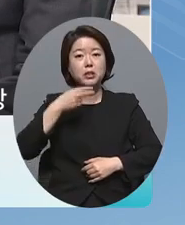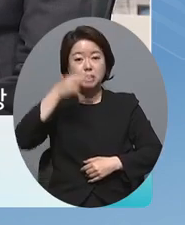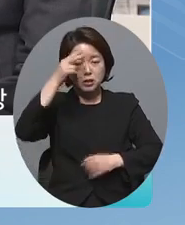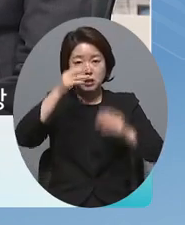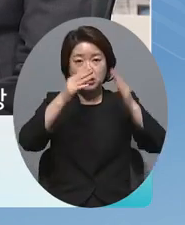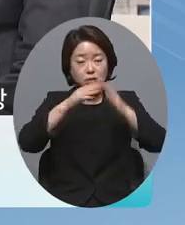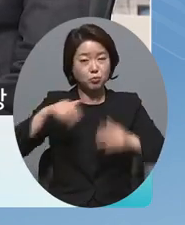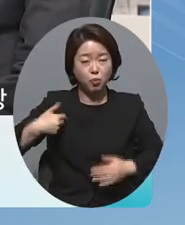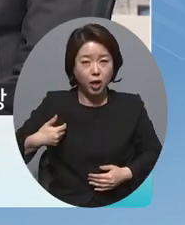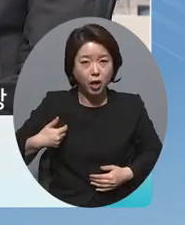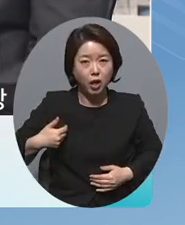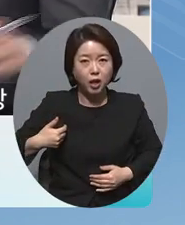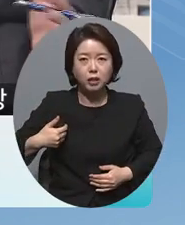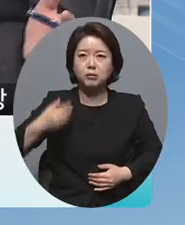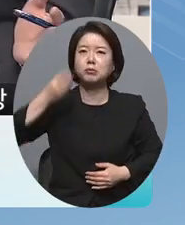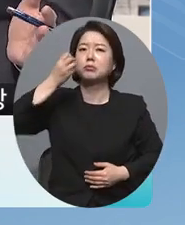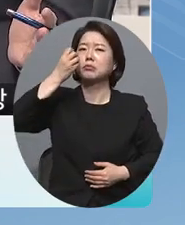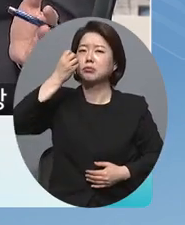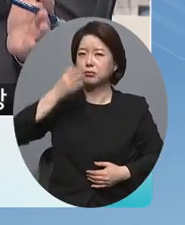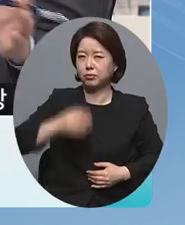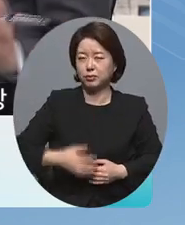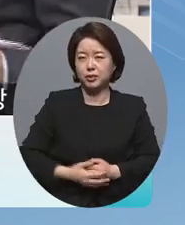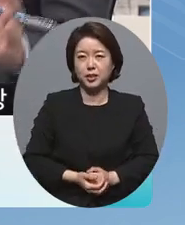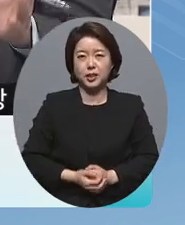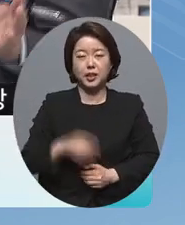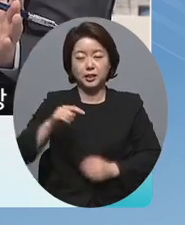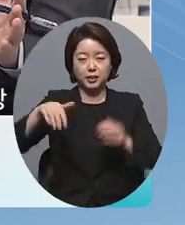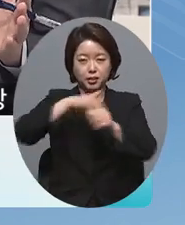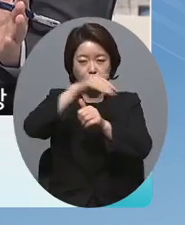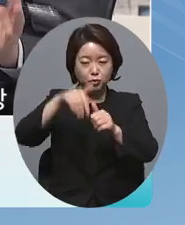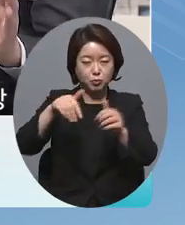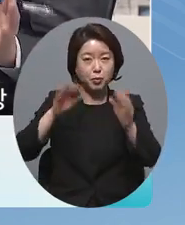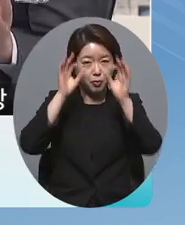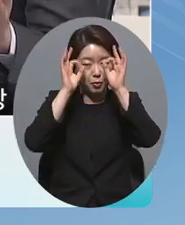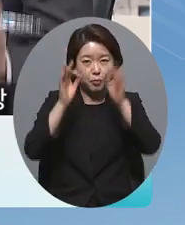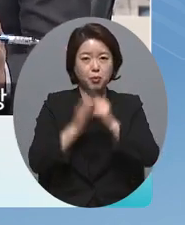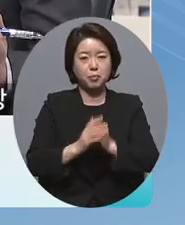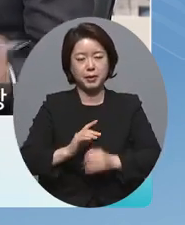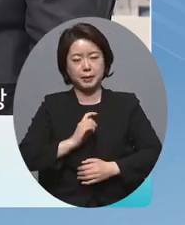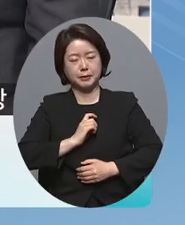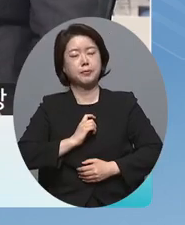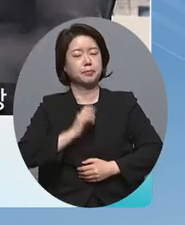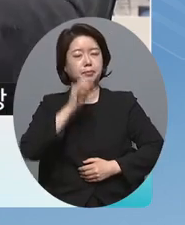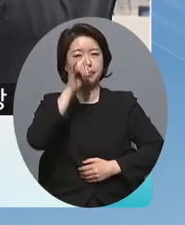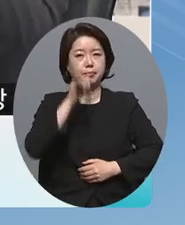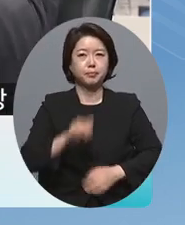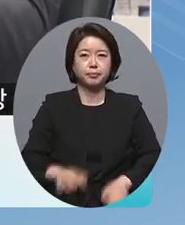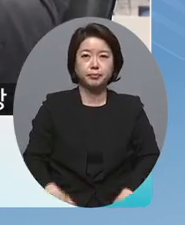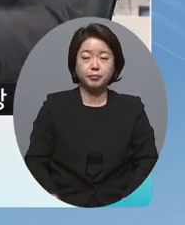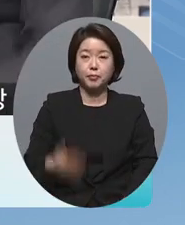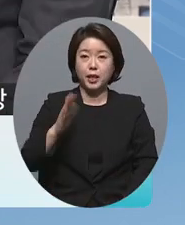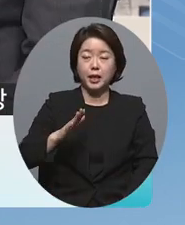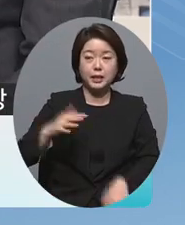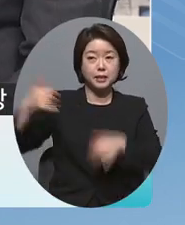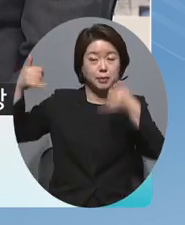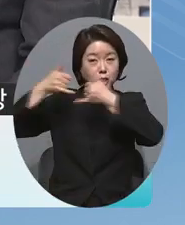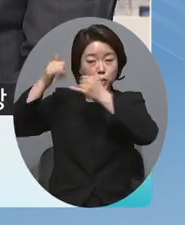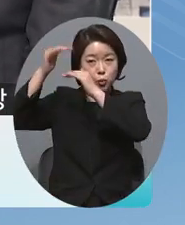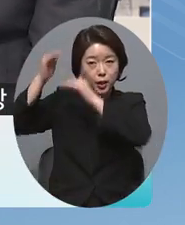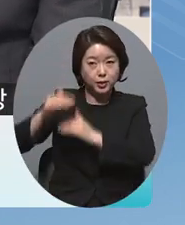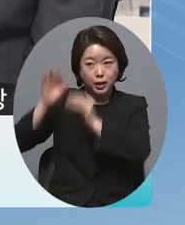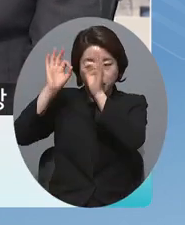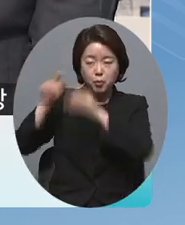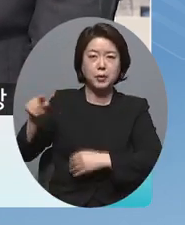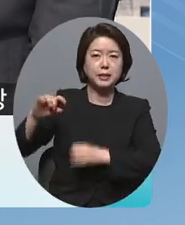상호를. 그런데 하여튼 그런 것들이 좀 주변 정황으로 보면 의문의 여지가 있습니다. 그러나 통화 자체는 네.